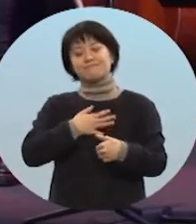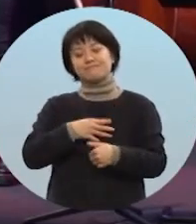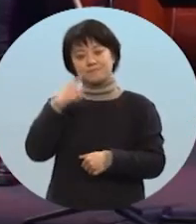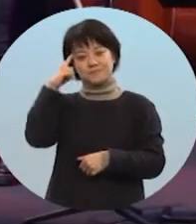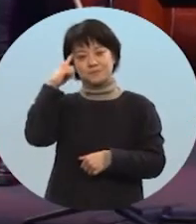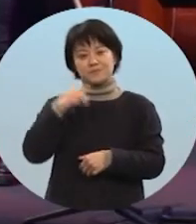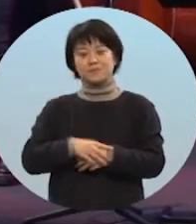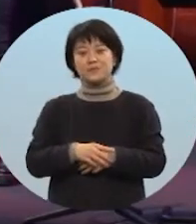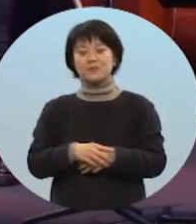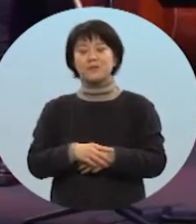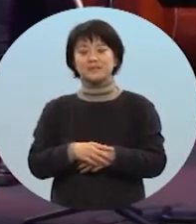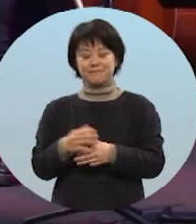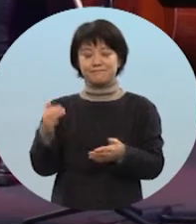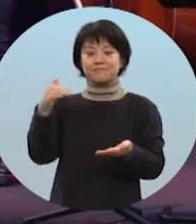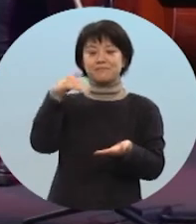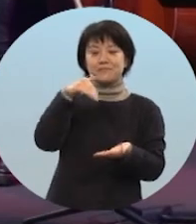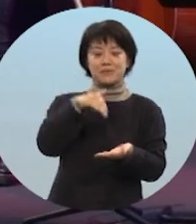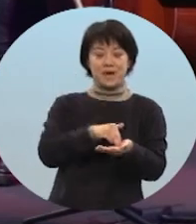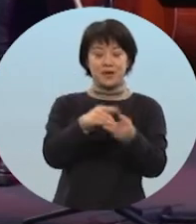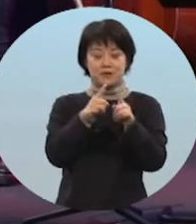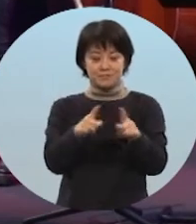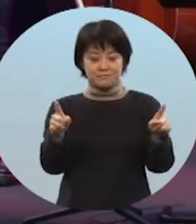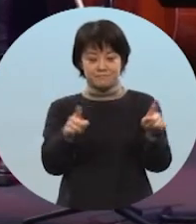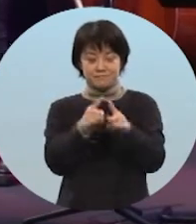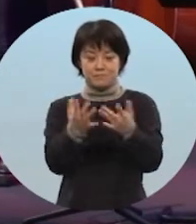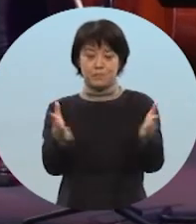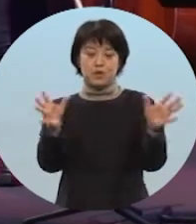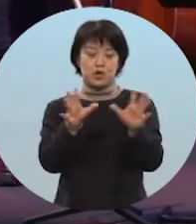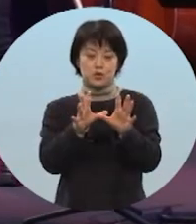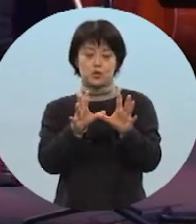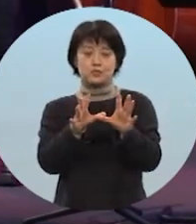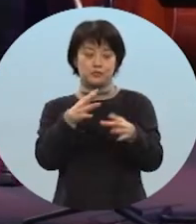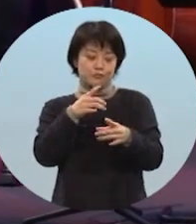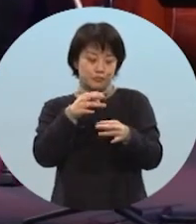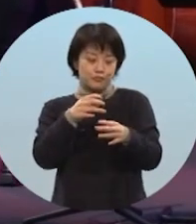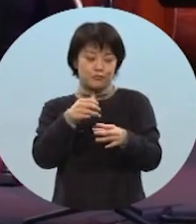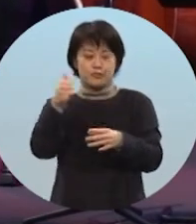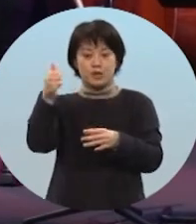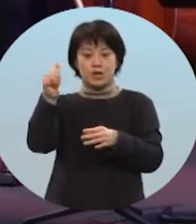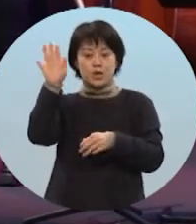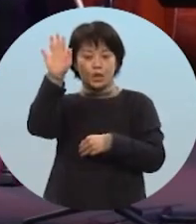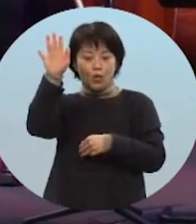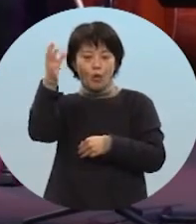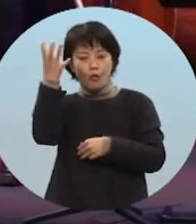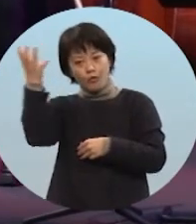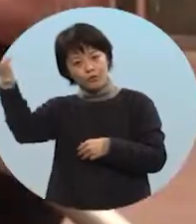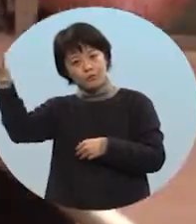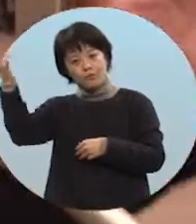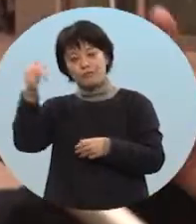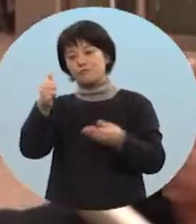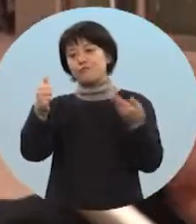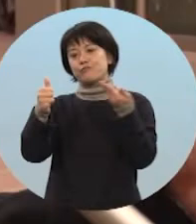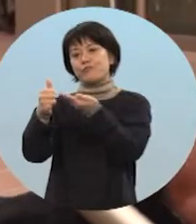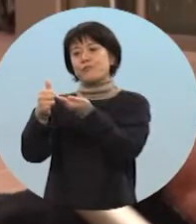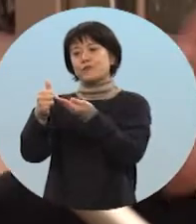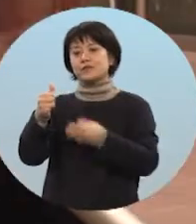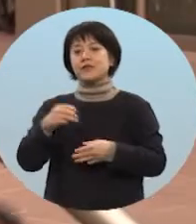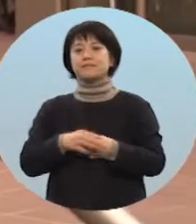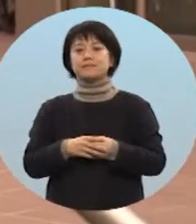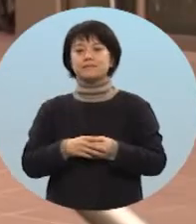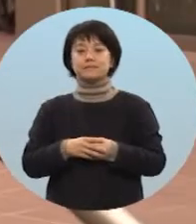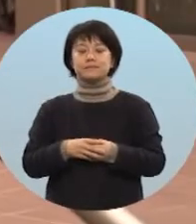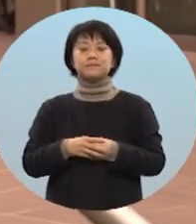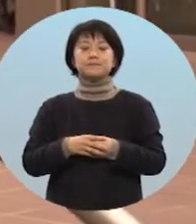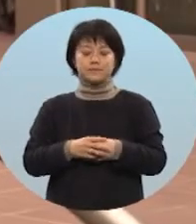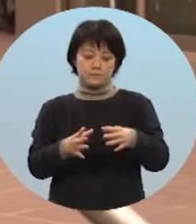最後にムーンライトジャズオーケストラの山本さんに今後の展望を伺いました。 日本っていうのは大きいジャ